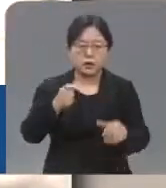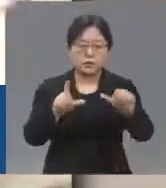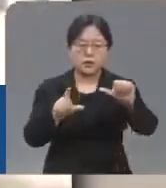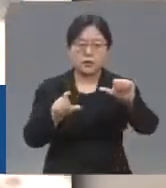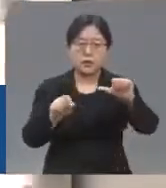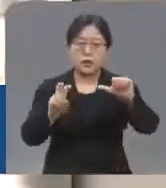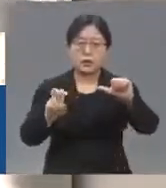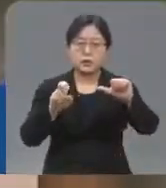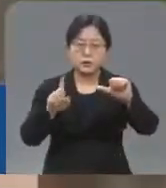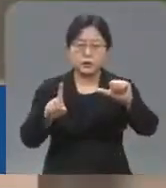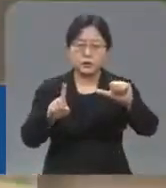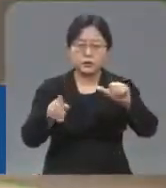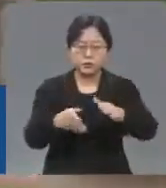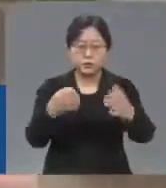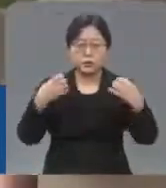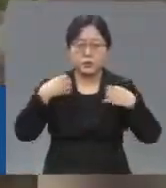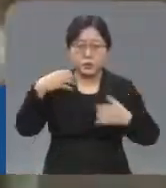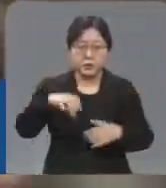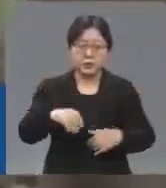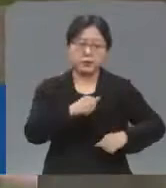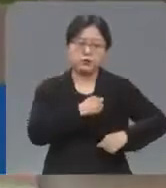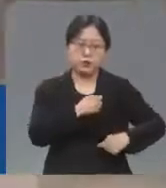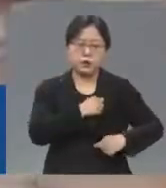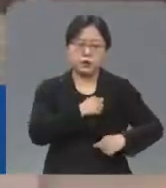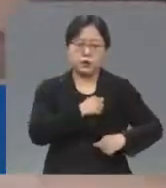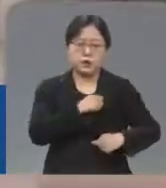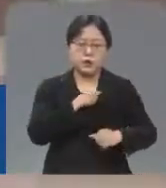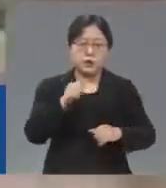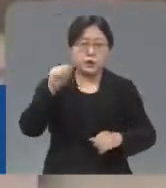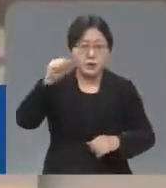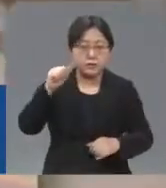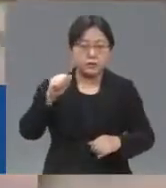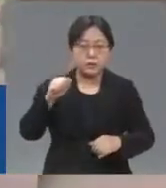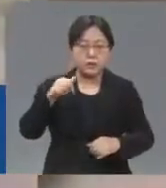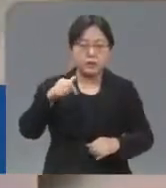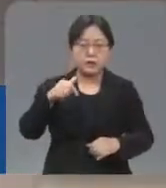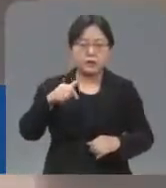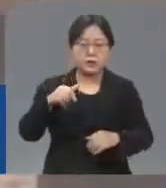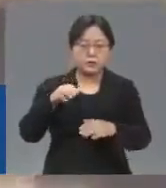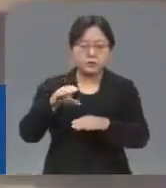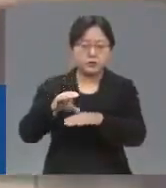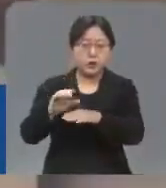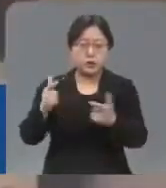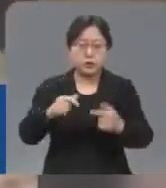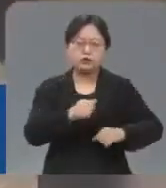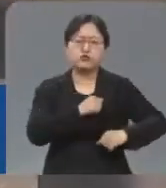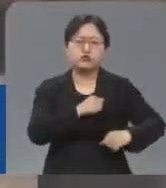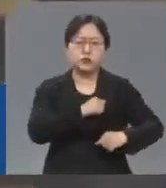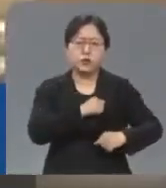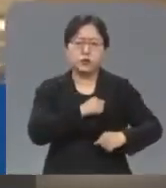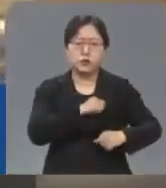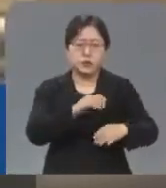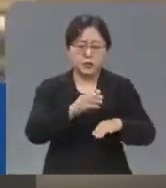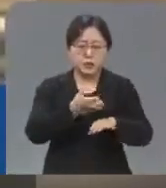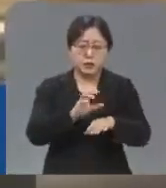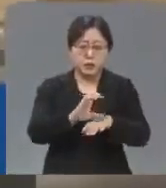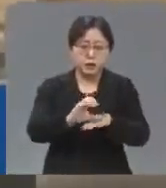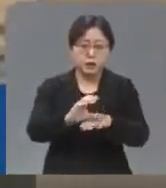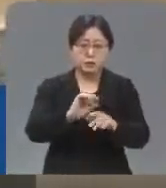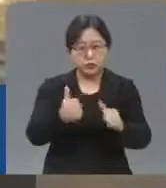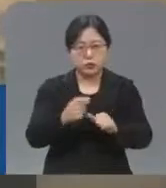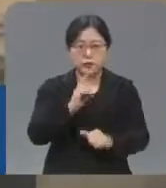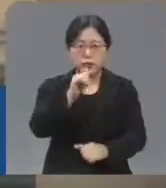21일 옛 전남도청 앞에서 숨진 부대원이 시위대가 몰던 장갑차가 아닌 계엄군의 장갑차에 숨졌다고